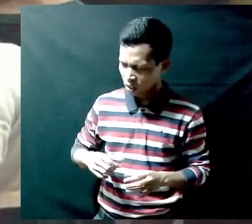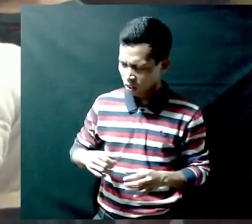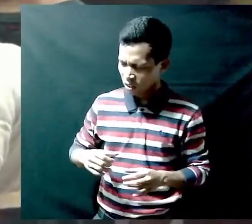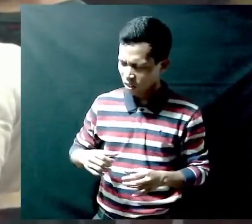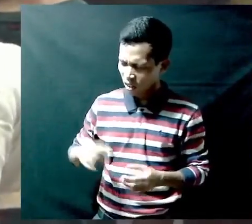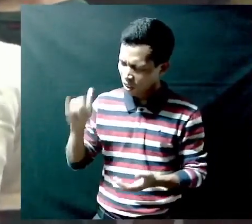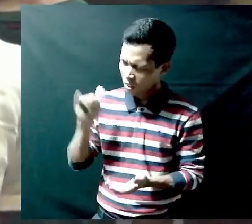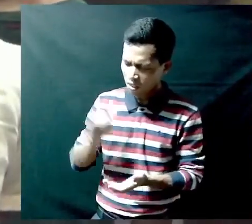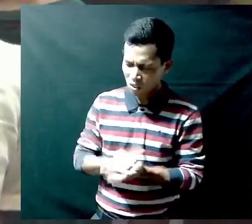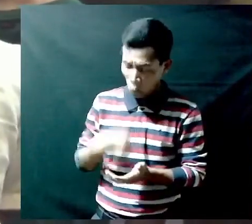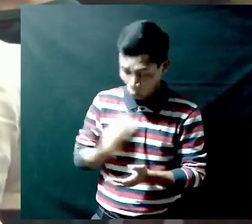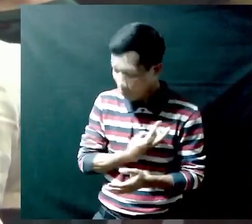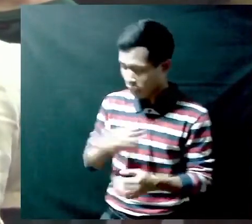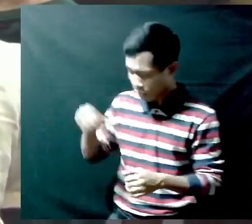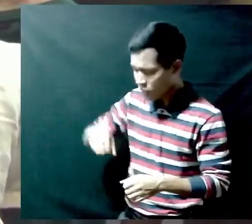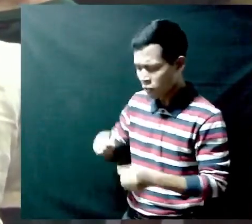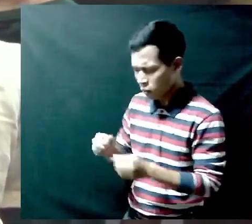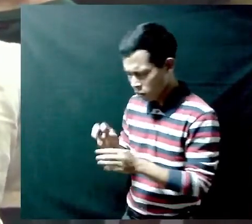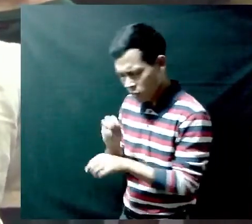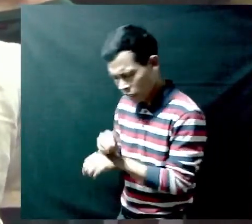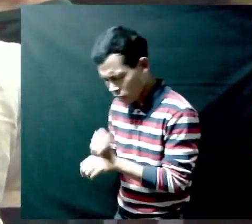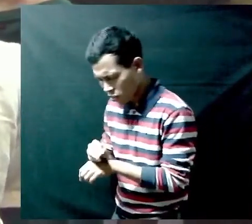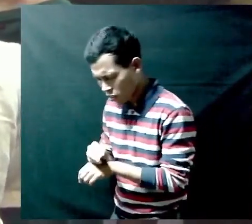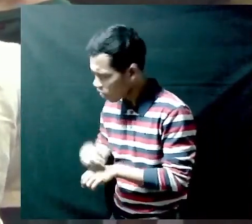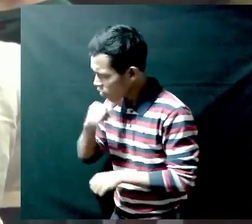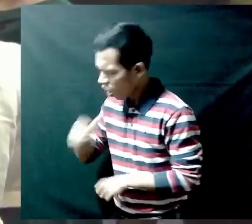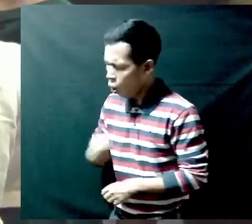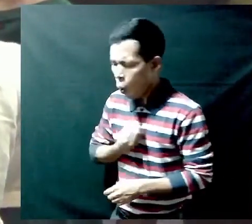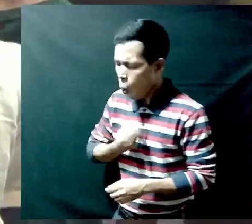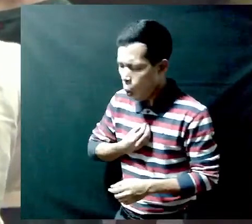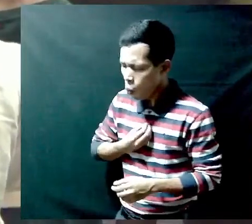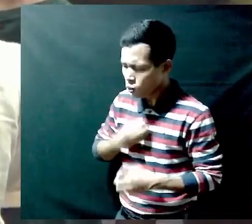do ministry not by our own strength,